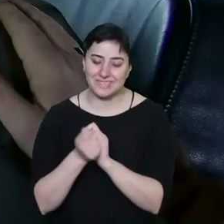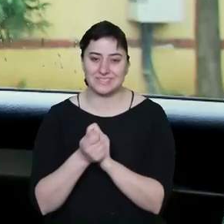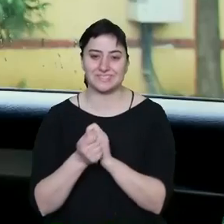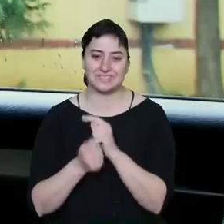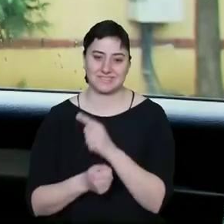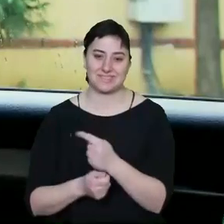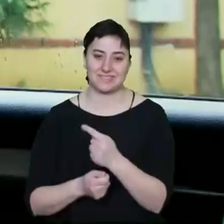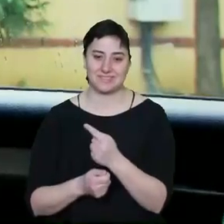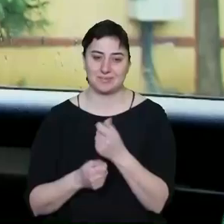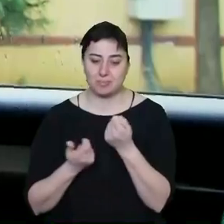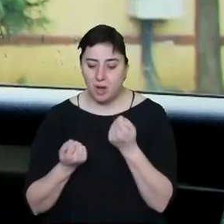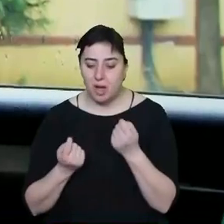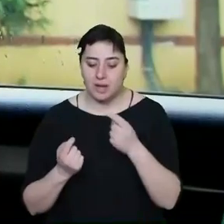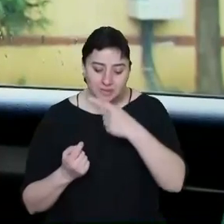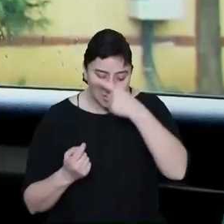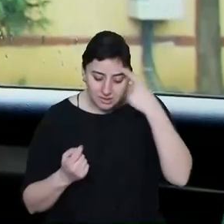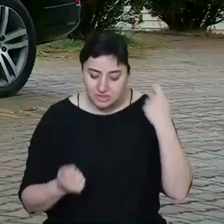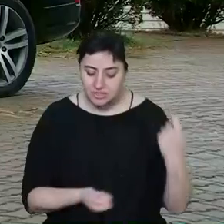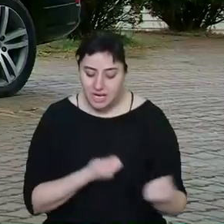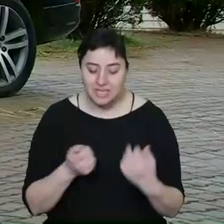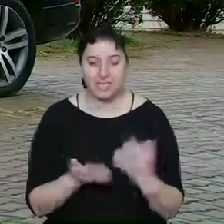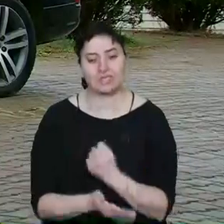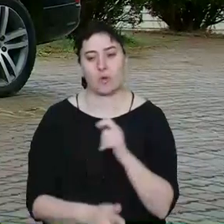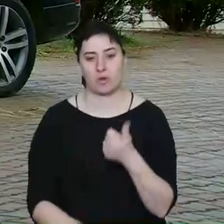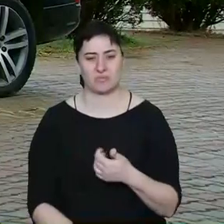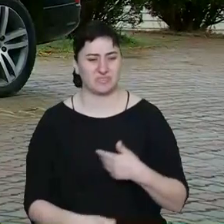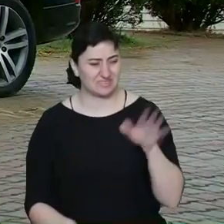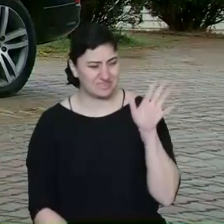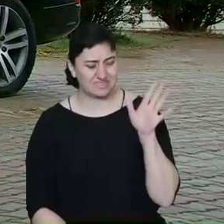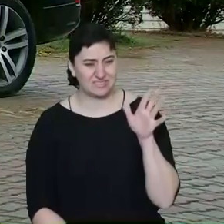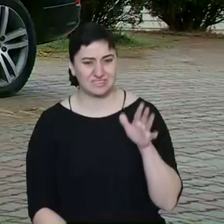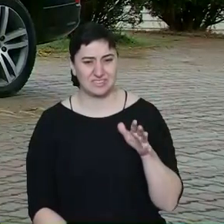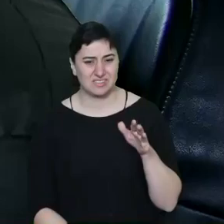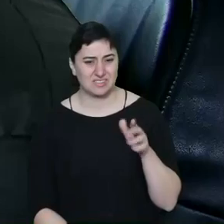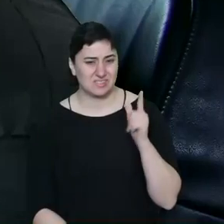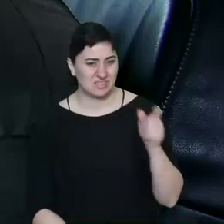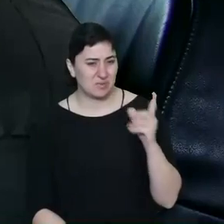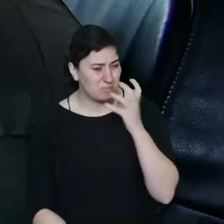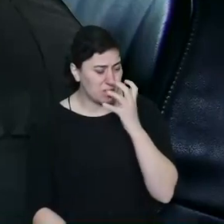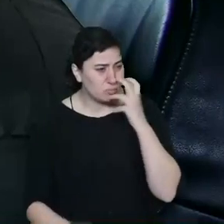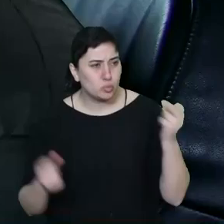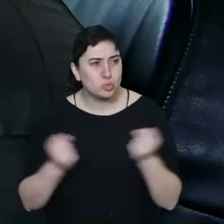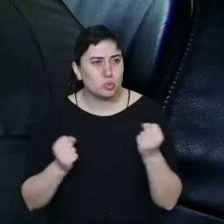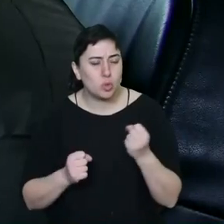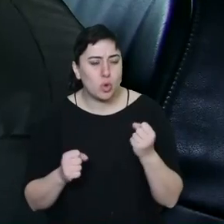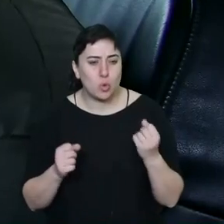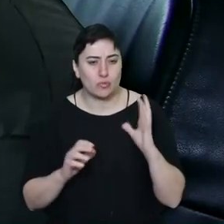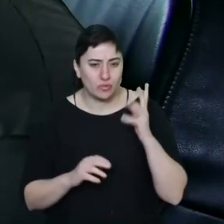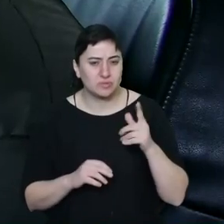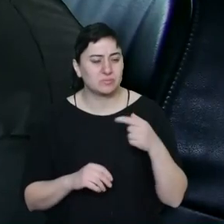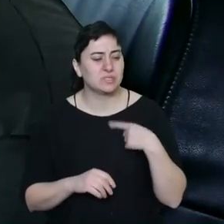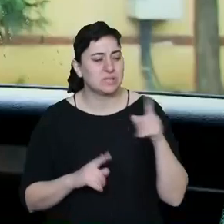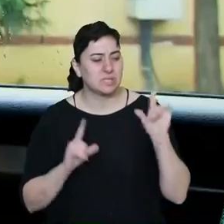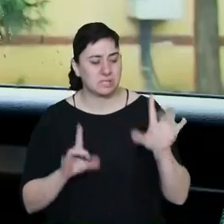ve artık paranı alın terinle kazanma. Geri git işine be. Zaten seni beklerken soğukta üşüdüm. Hiç